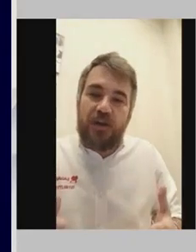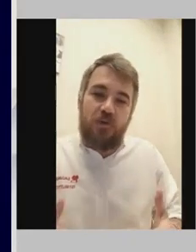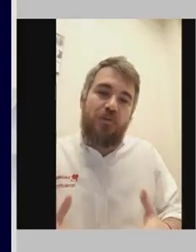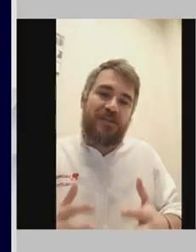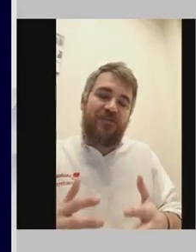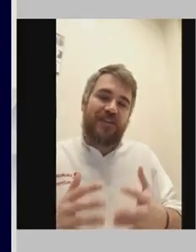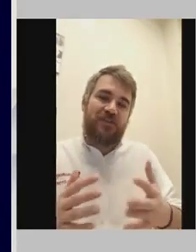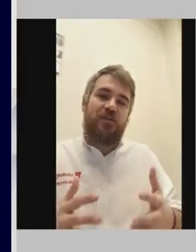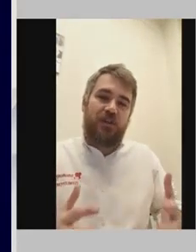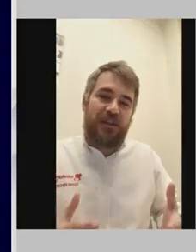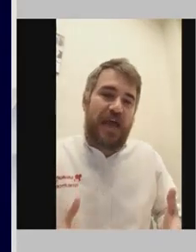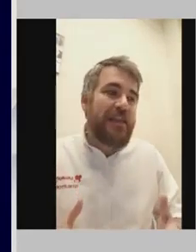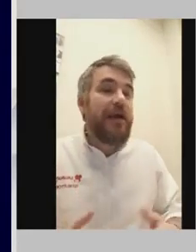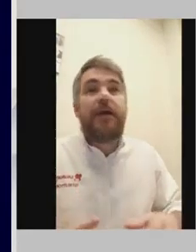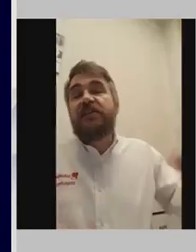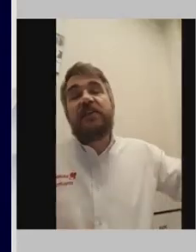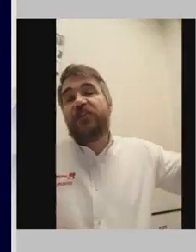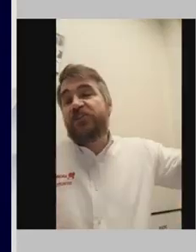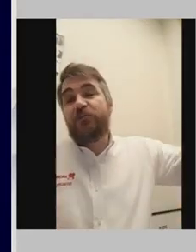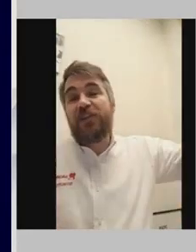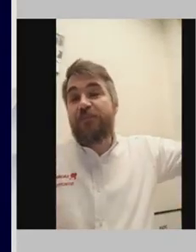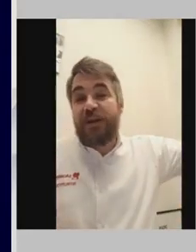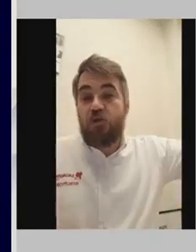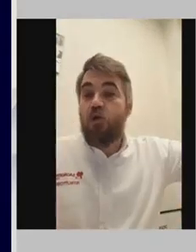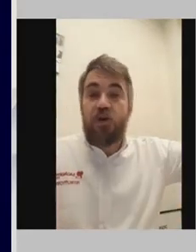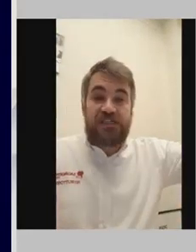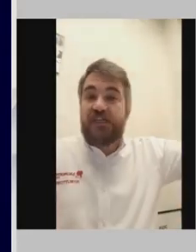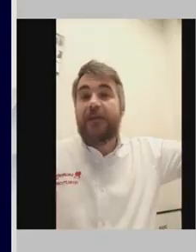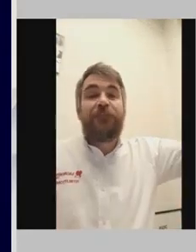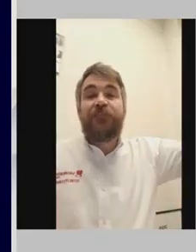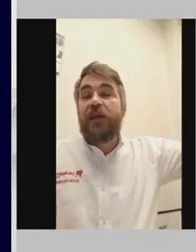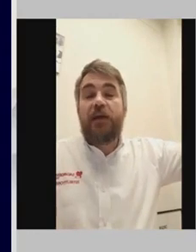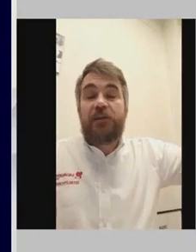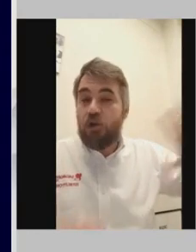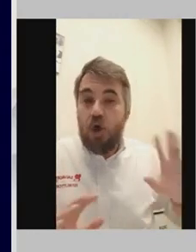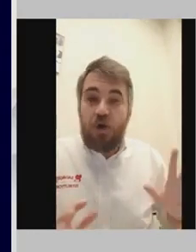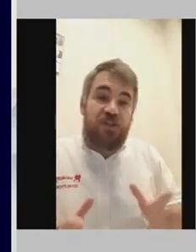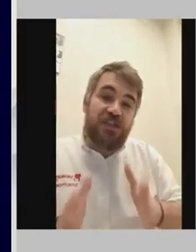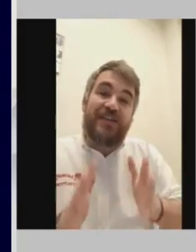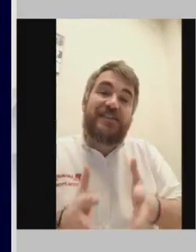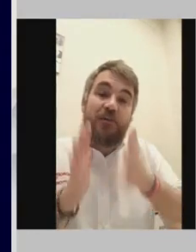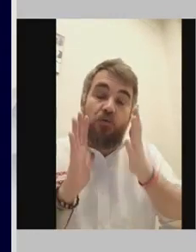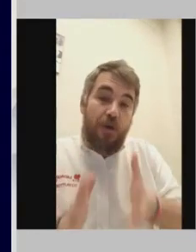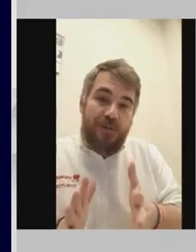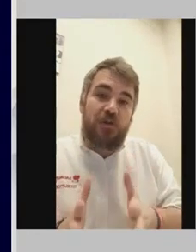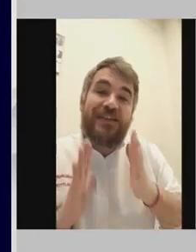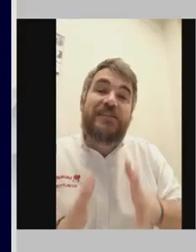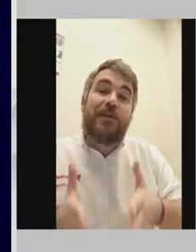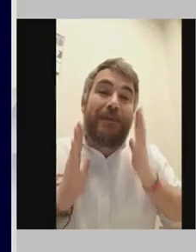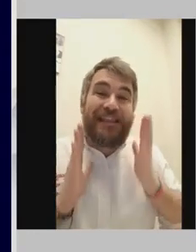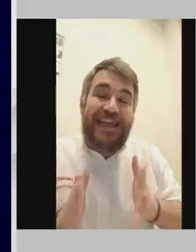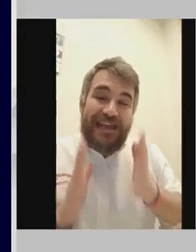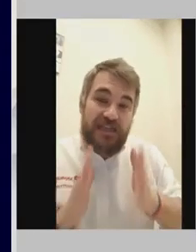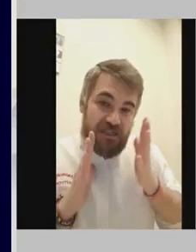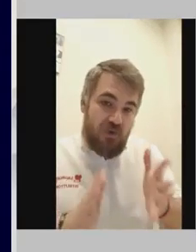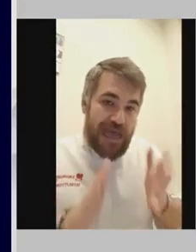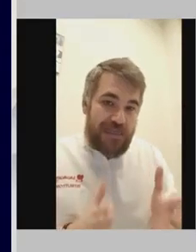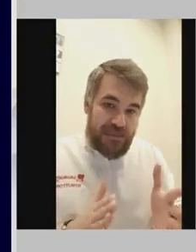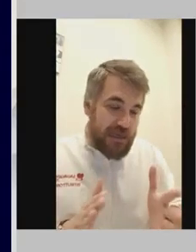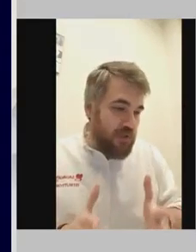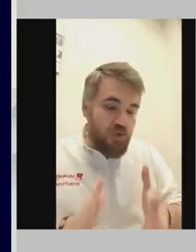non come si fa di solito in Italia. Sì, facciamo dei percorsi. No, ci deve essere un obbligo, deve essere una